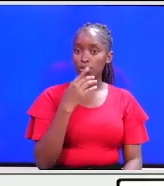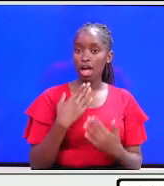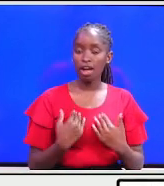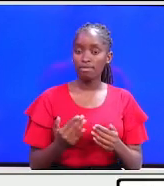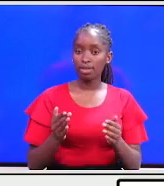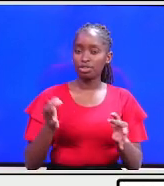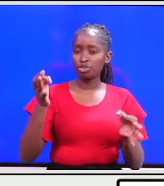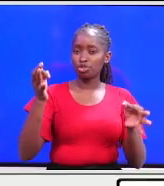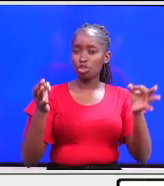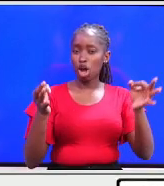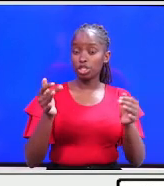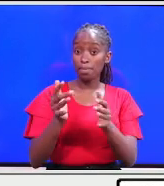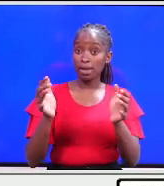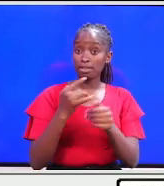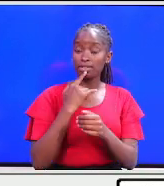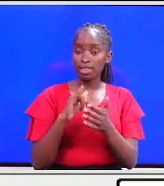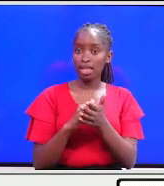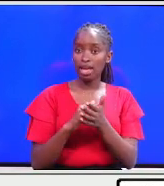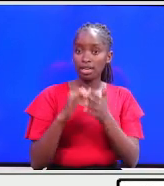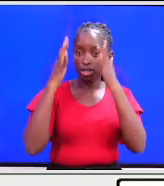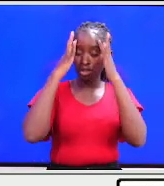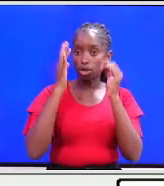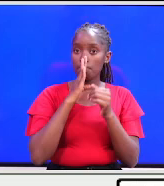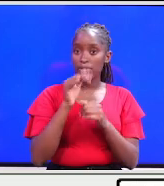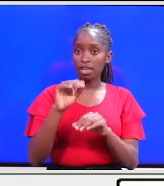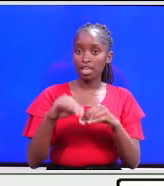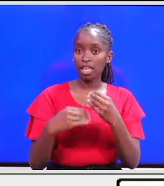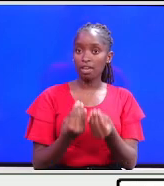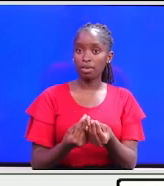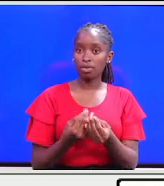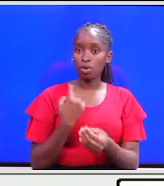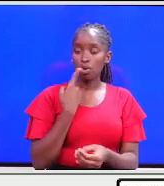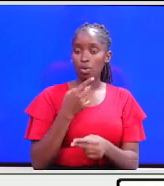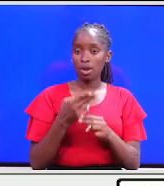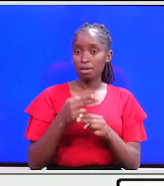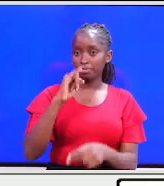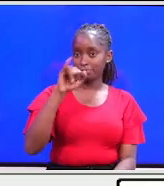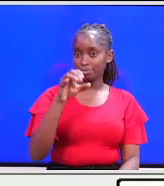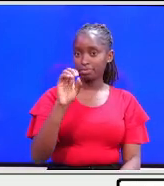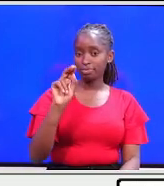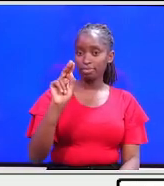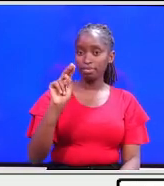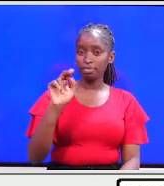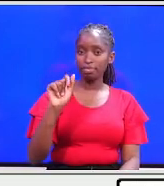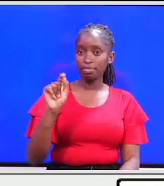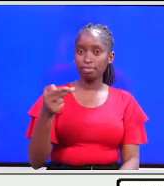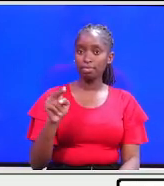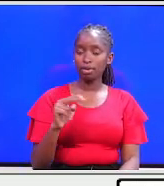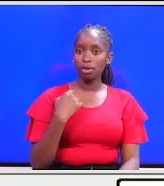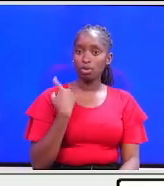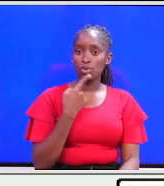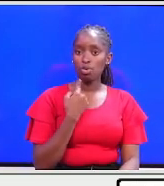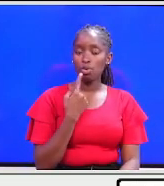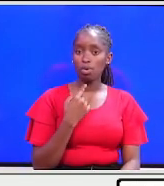kuweza kusema kwamba amri hiyo imetolewa kwa yule ambaye ni gavana wa Uasin Gishu ambaye ni Jonathan B pamoja na aliyekuwa naibu wake ambaye